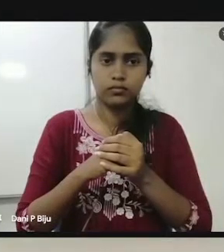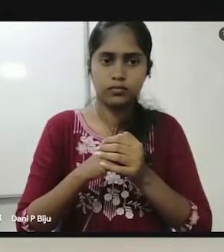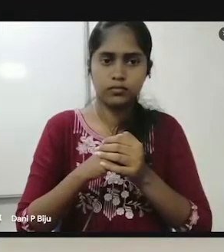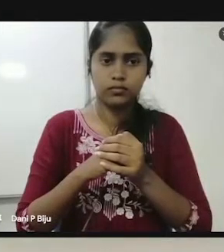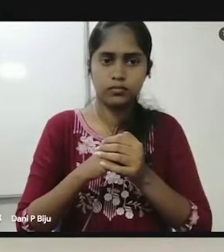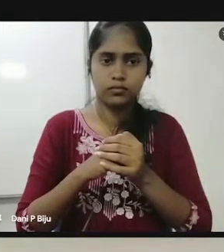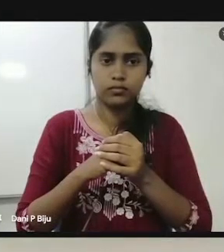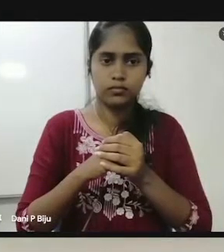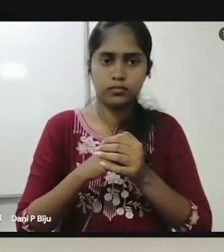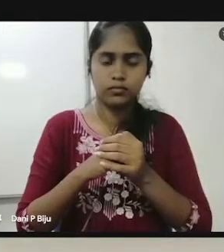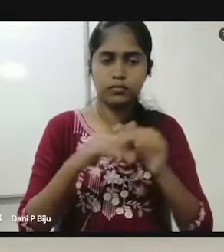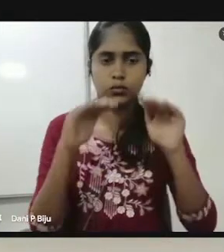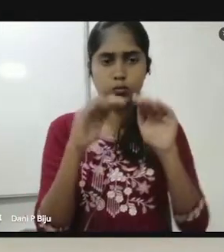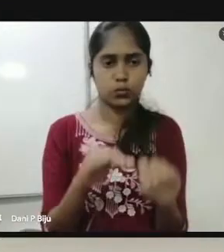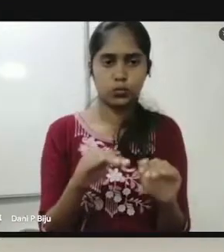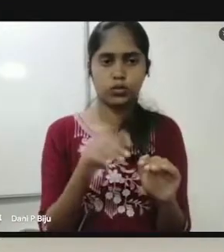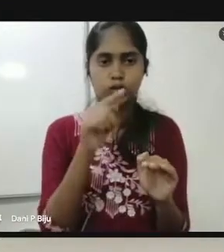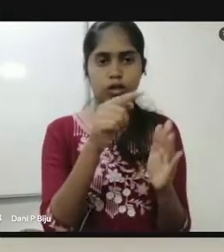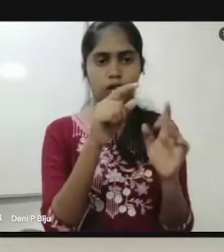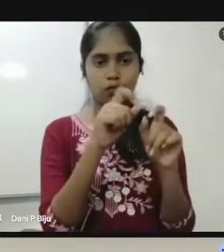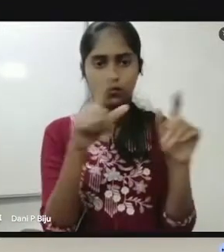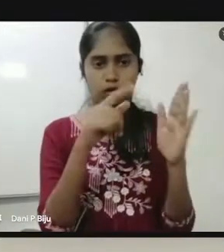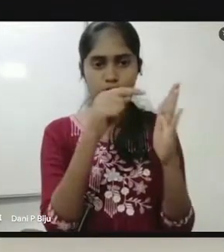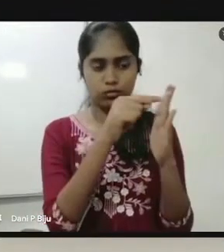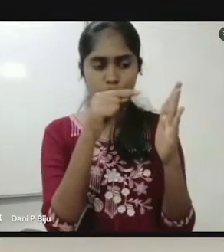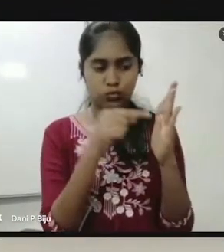Do. Paint.